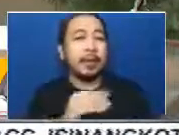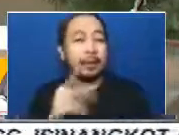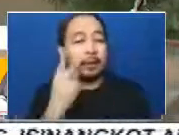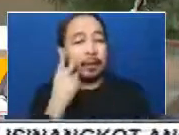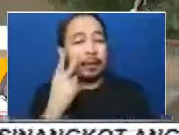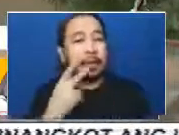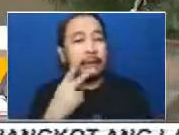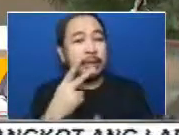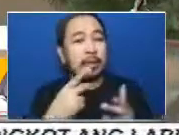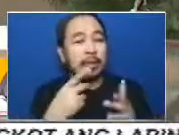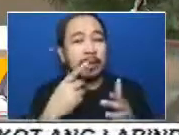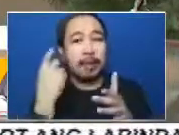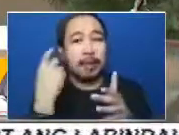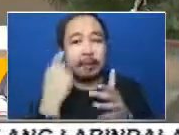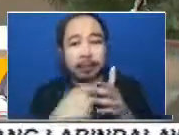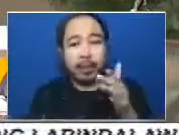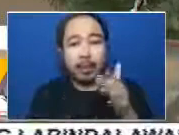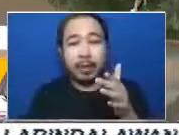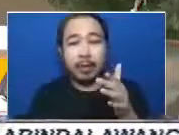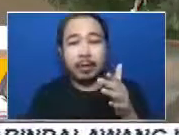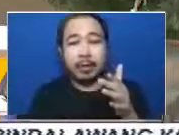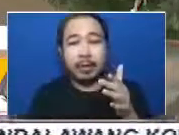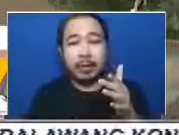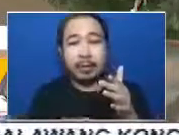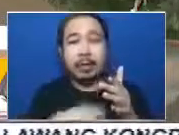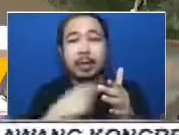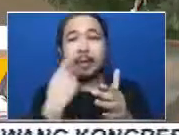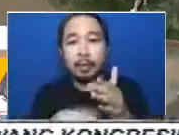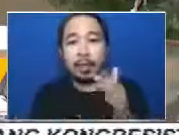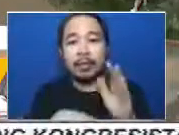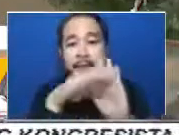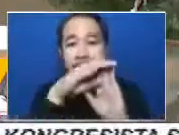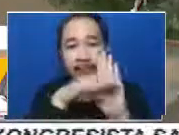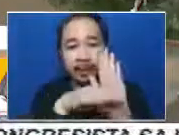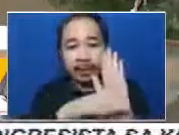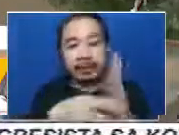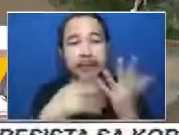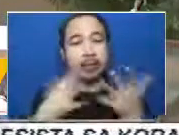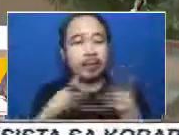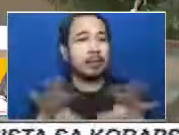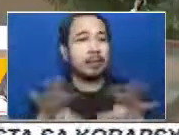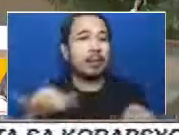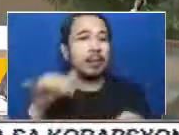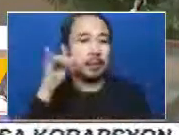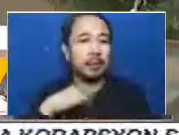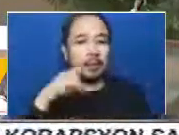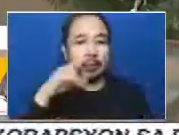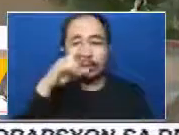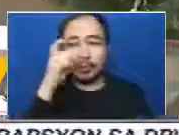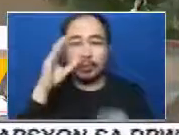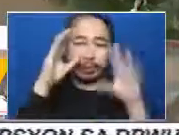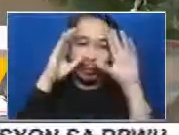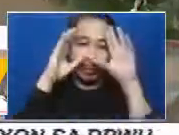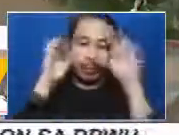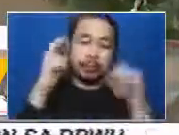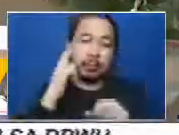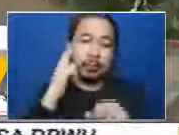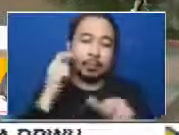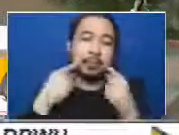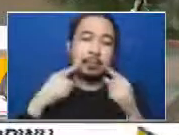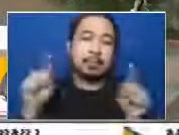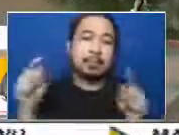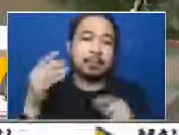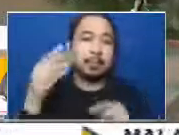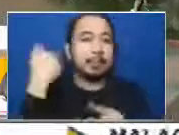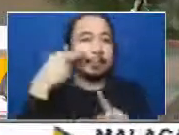may community grocery sila, kung pwede doon sila bumili. Okay. Alright, sige. Mensahe na lang, USEC, sa ating